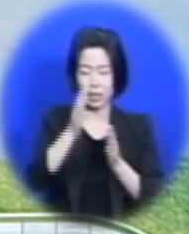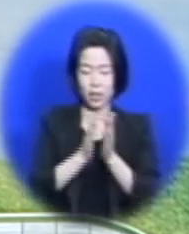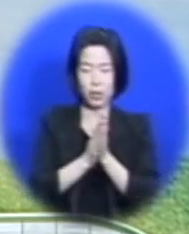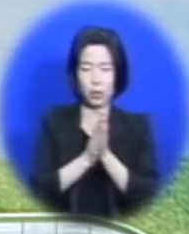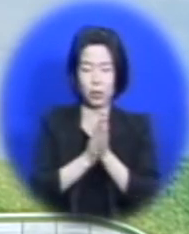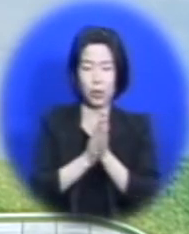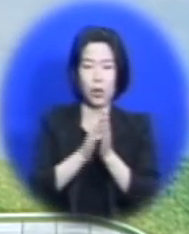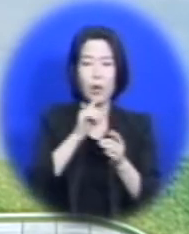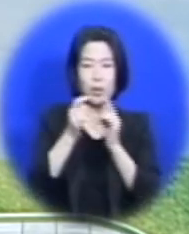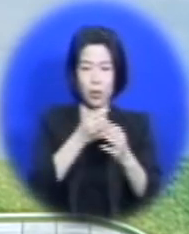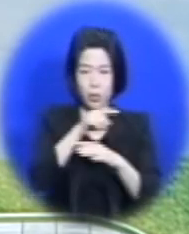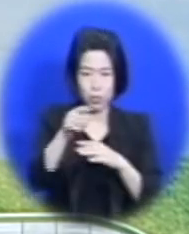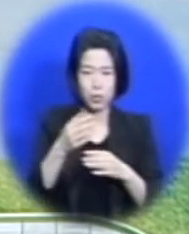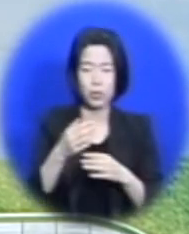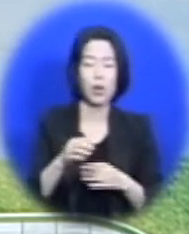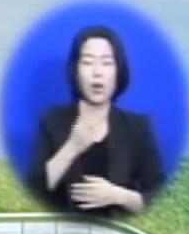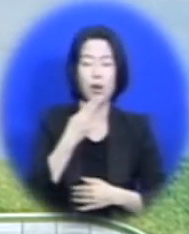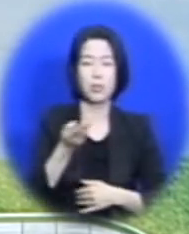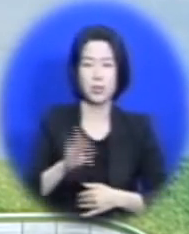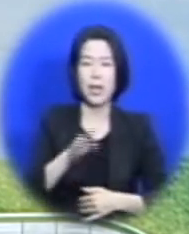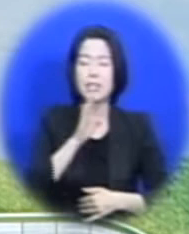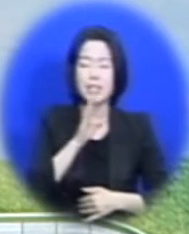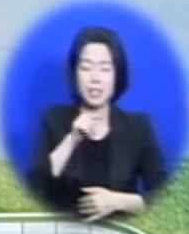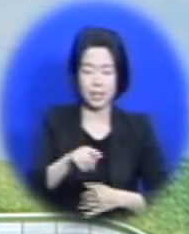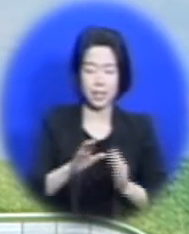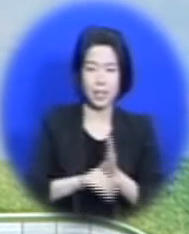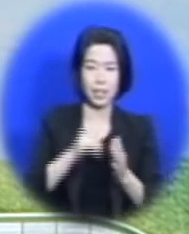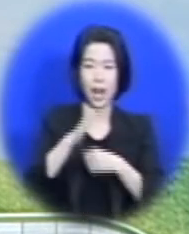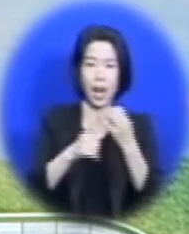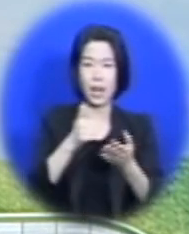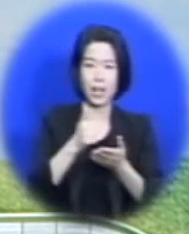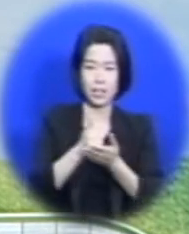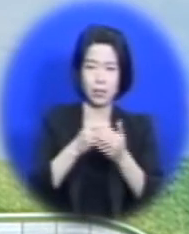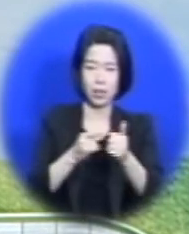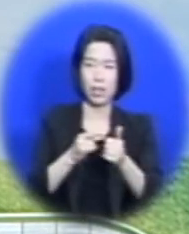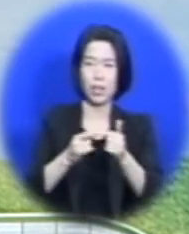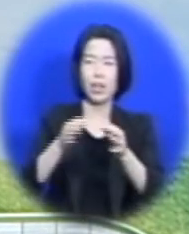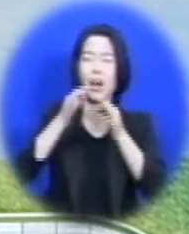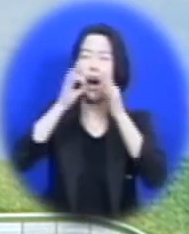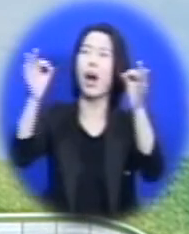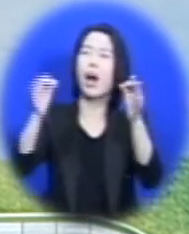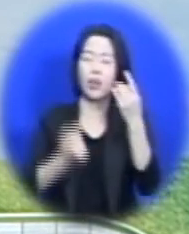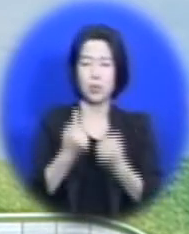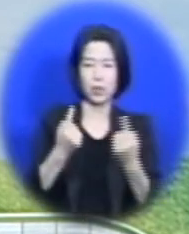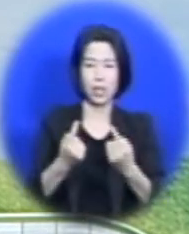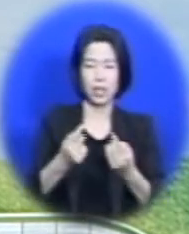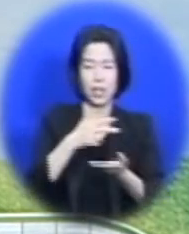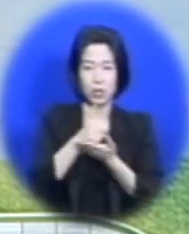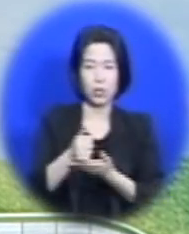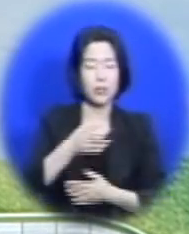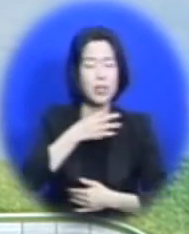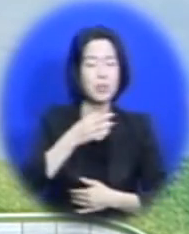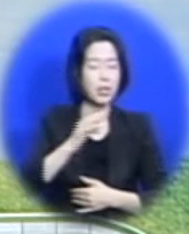수밖에는 없지만 사실은 그때는 하나님에게 소리를 지르는 것보다 주님의 음성을 들어야